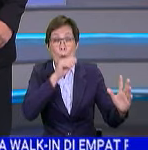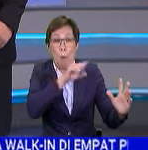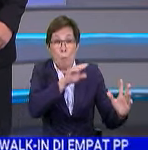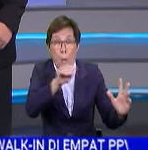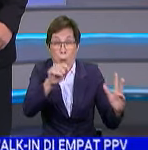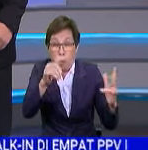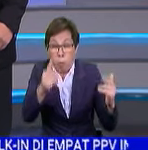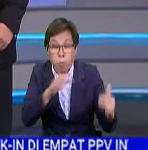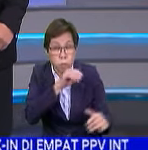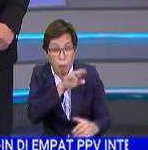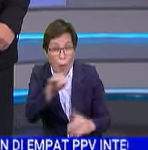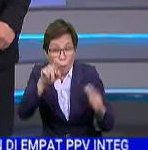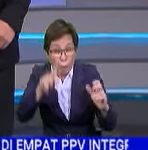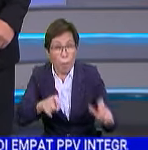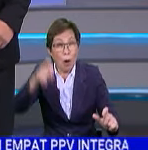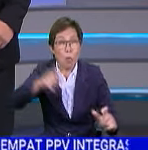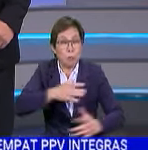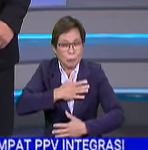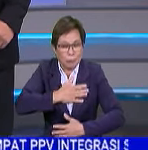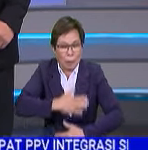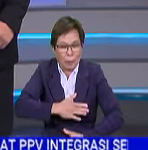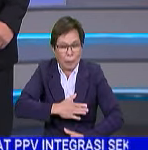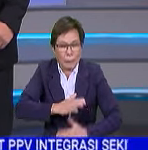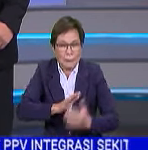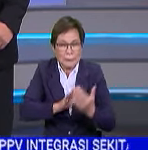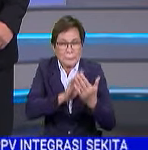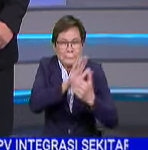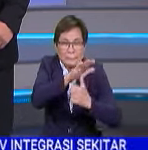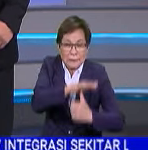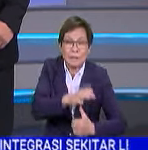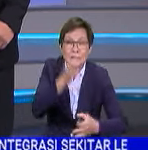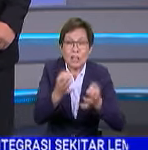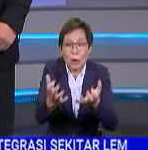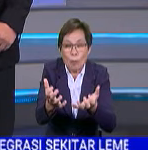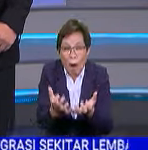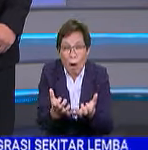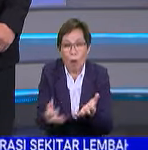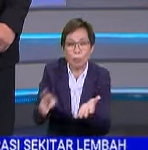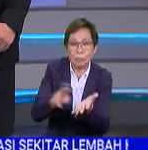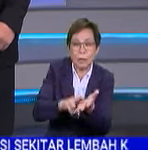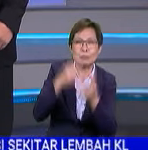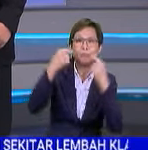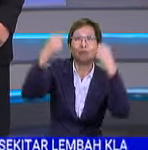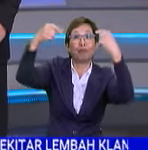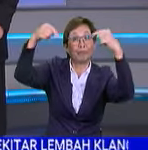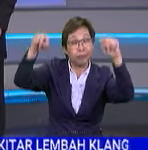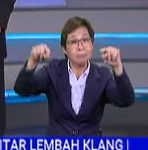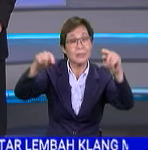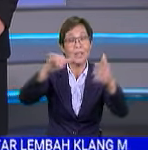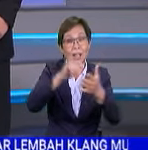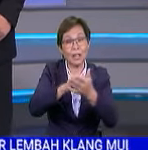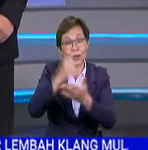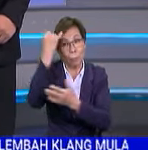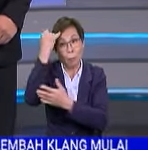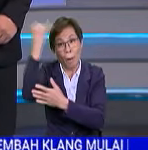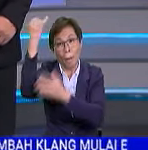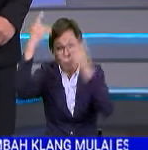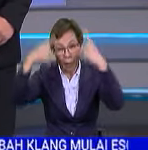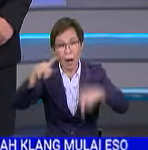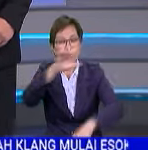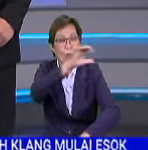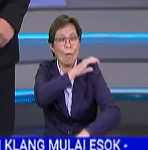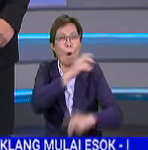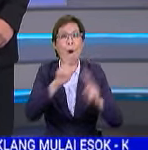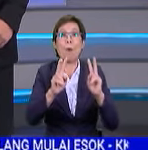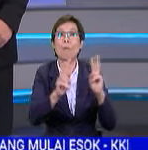Woon, perlu lebih tenang berdepan tekanan andai mahu terus melakar kecemerlangan. Itu pandangan pengarah kejurulatihan